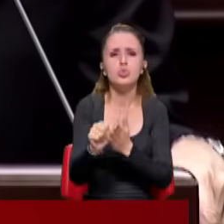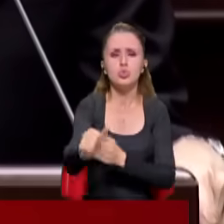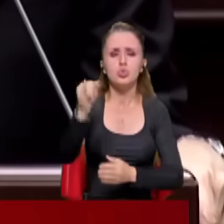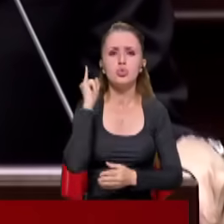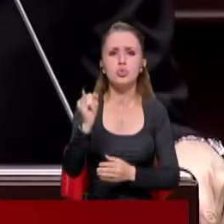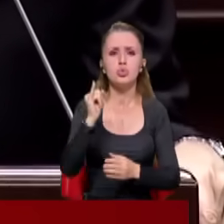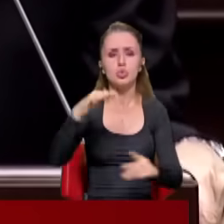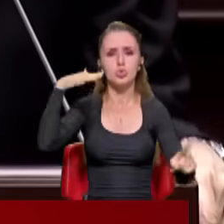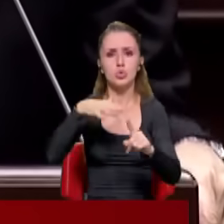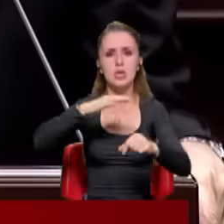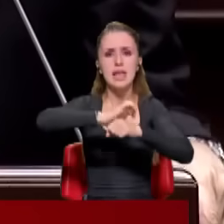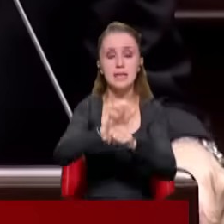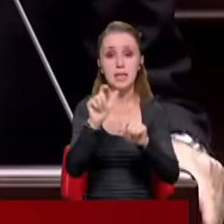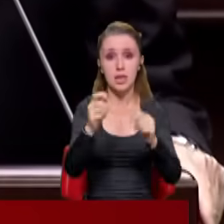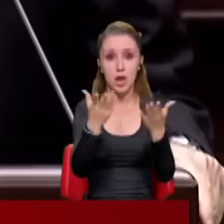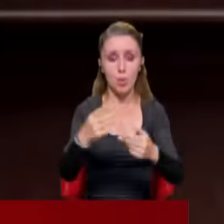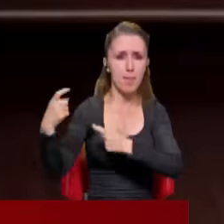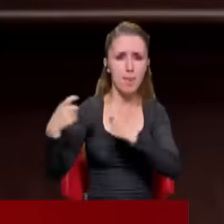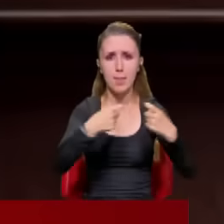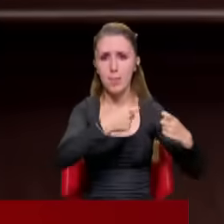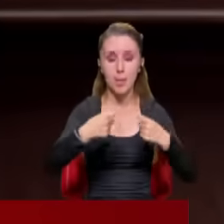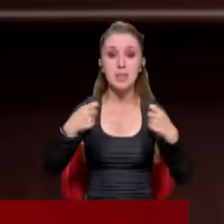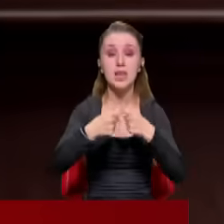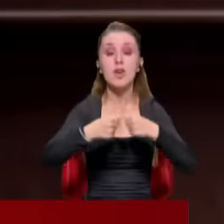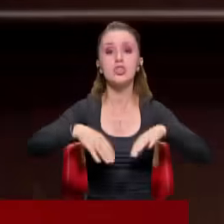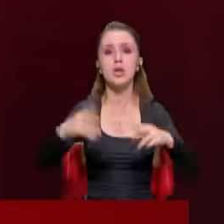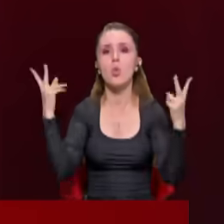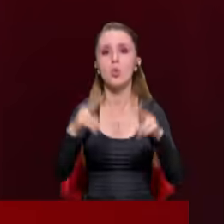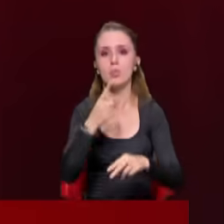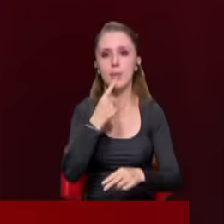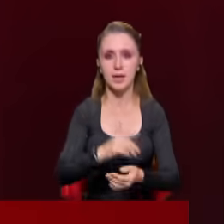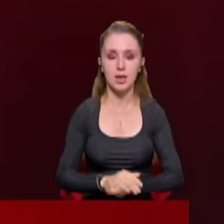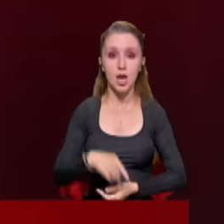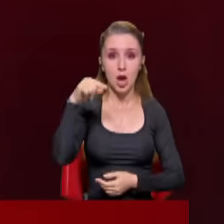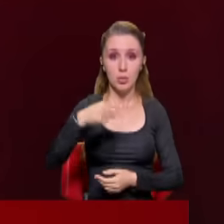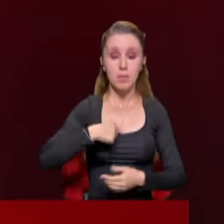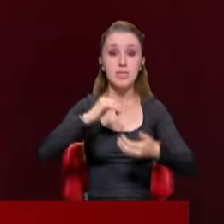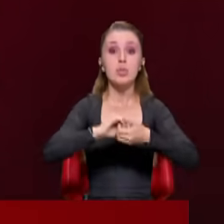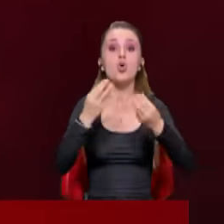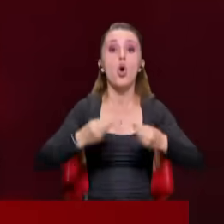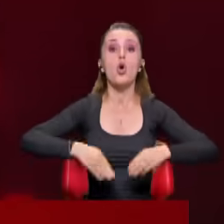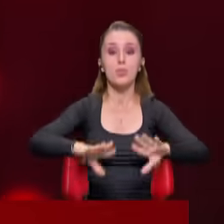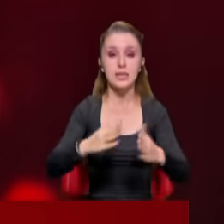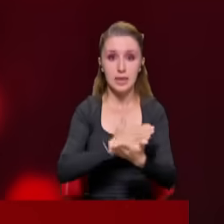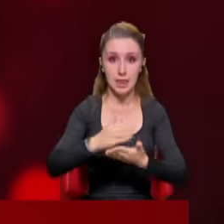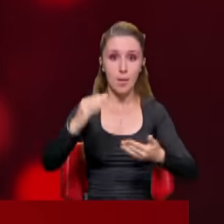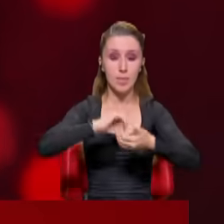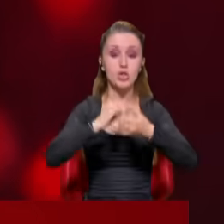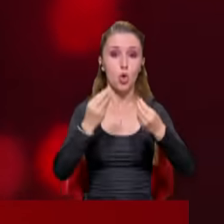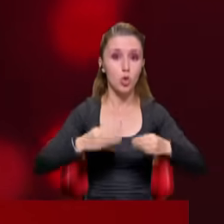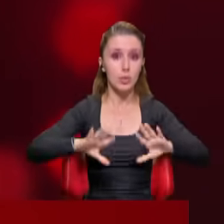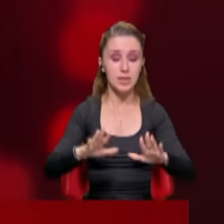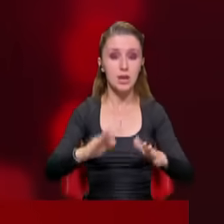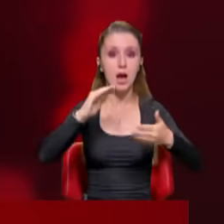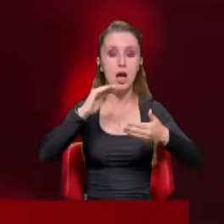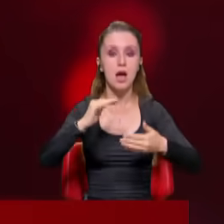verici yöntemle yürütülen bir çatışma Savaş değil katliamdır eğer buradan biz barışa gitmezsek kalıcı bir barışı tercih etmezsek